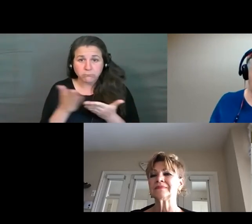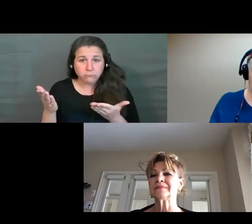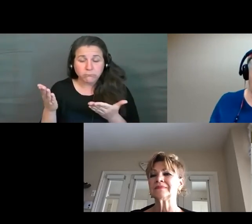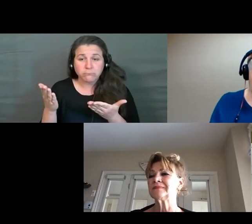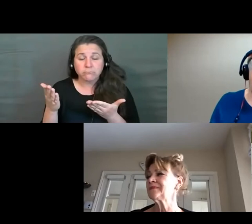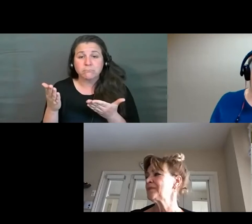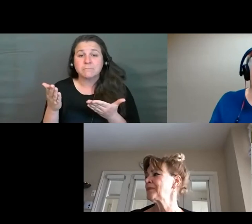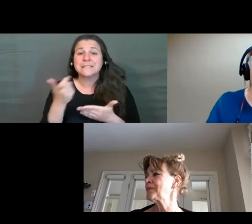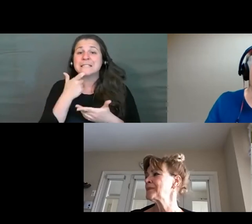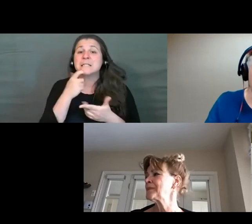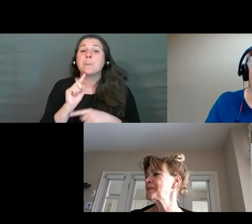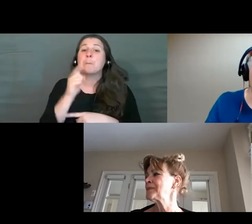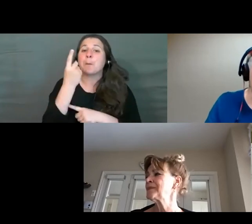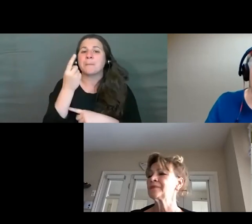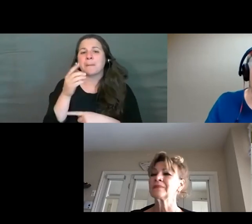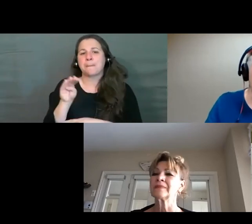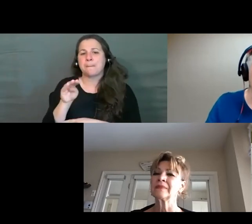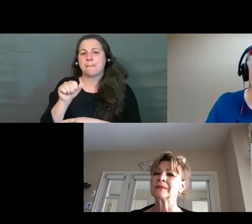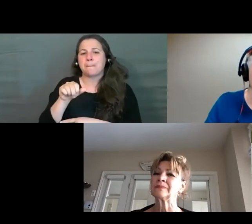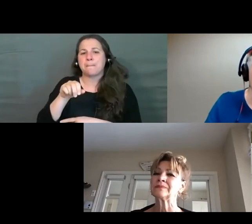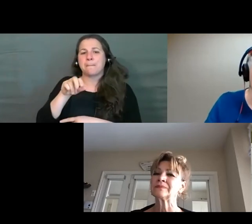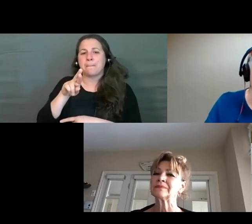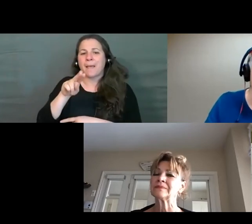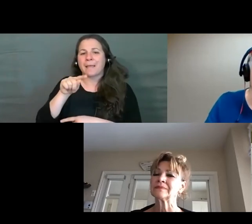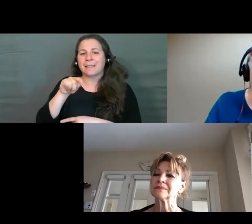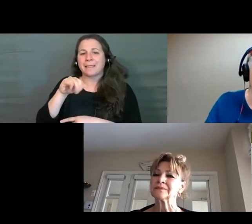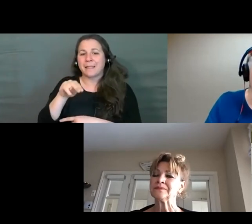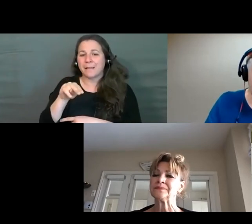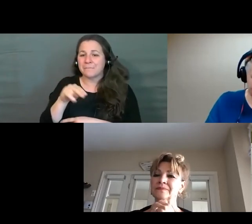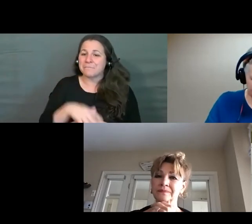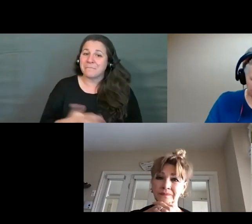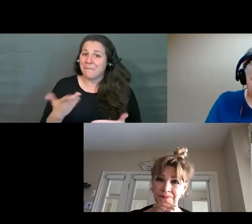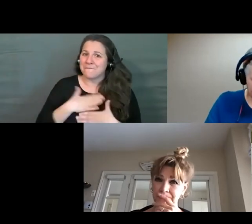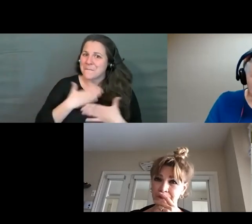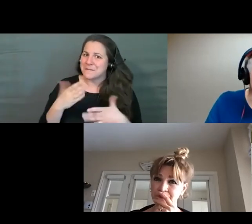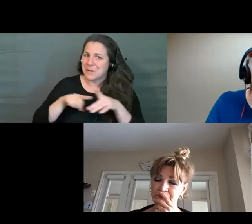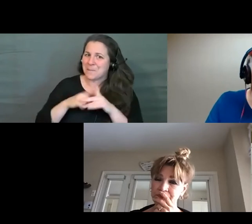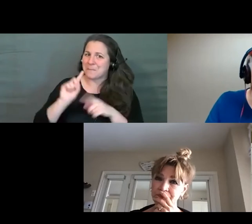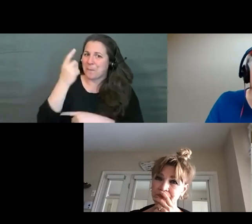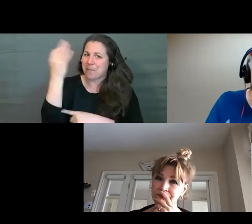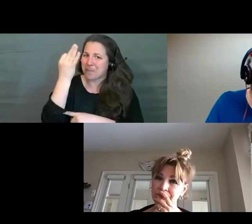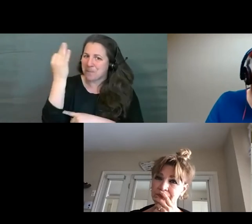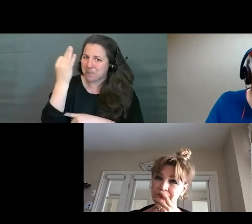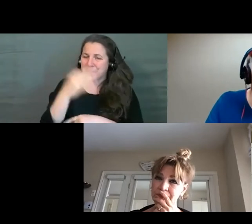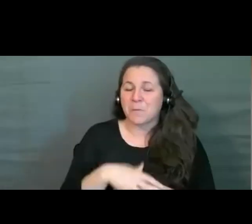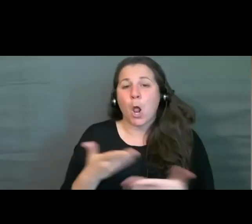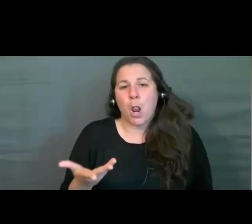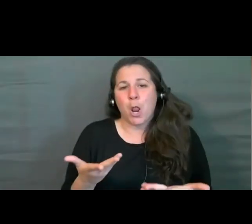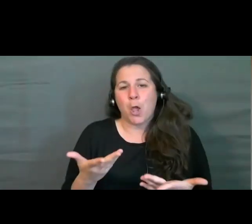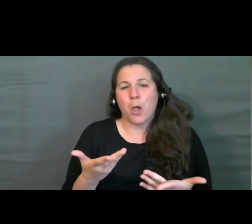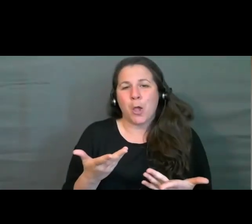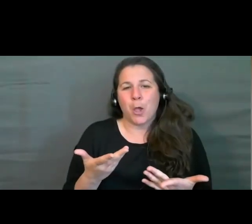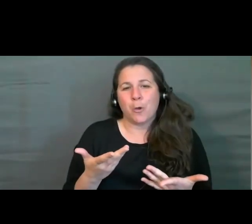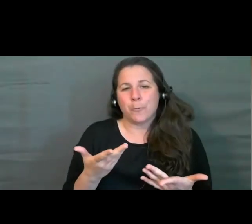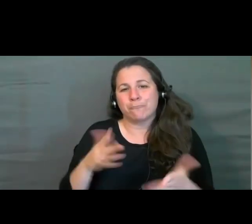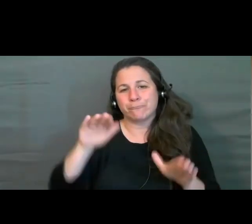avec Martin. Donc, grand plaisir de commencer avec toi, Martin. Je vais prendre 2 minutes